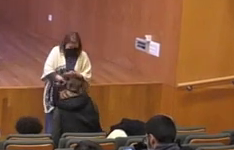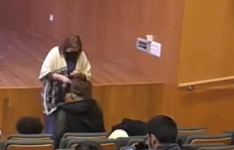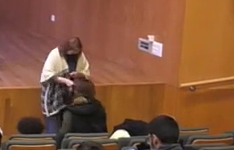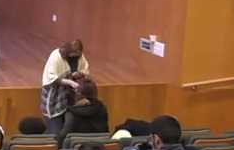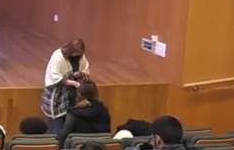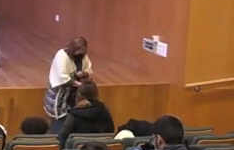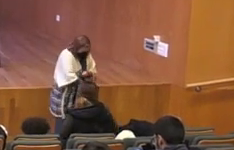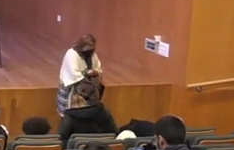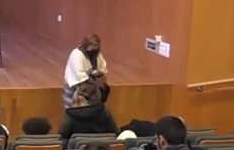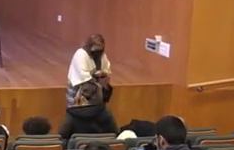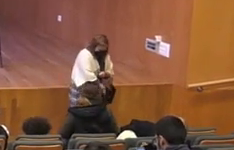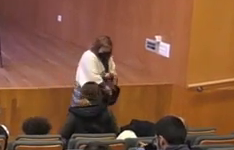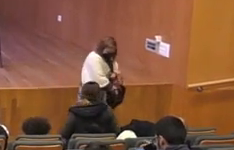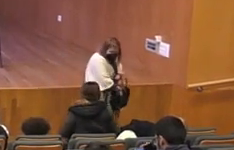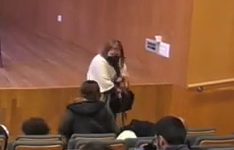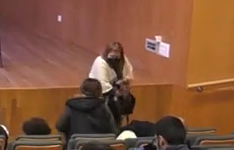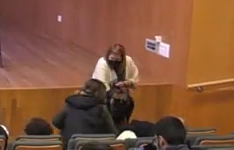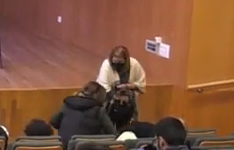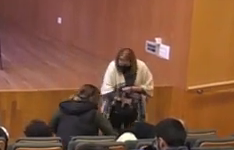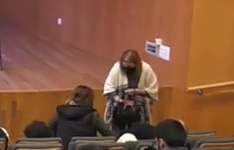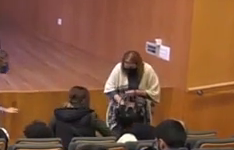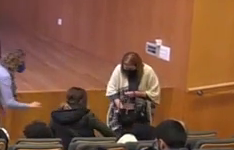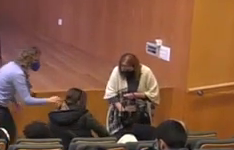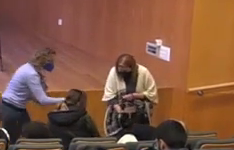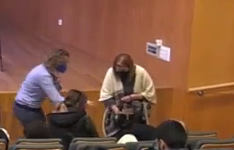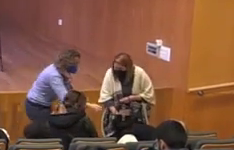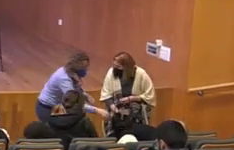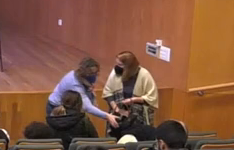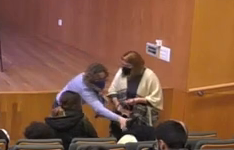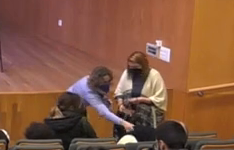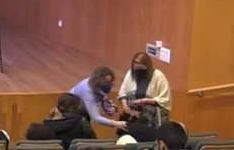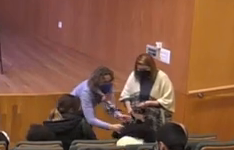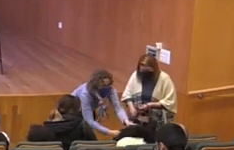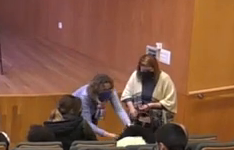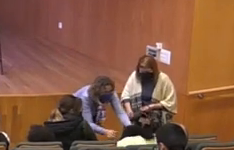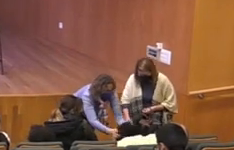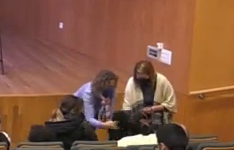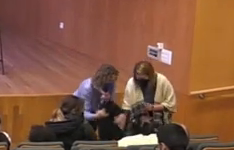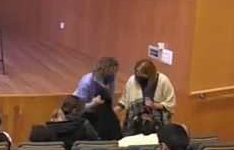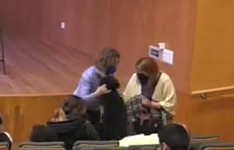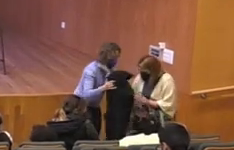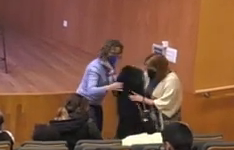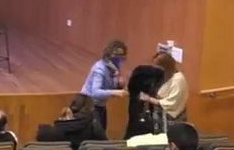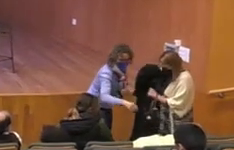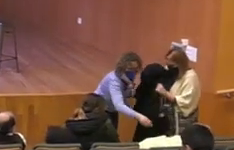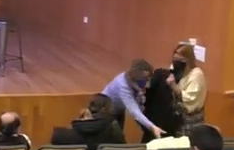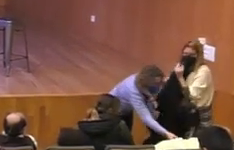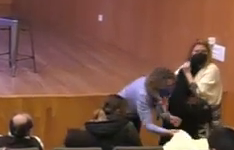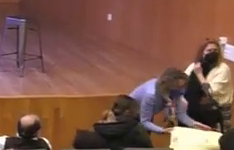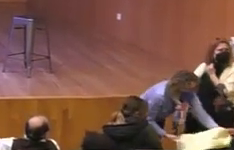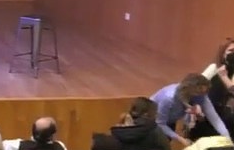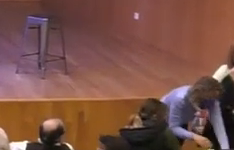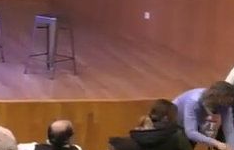Agrair també la presència de l'Anna Gutiérrez i l'Álvaro Cuellar del projecte de guanyador d'Underlab Project. Gràcies